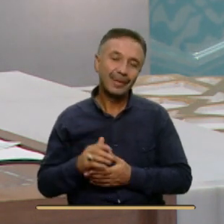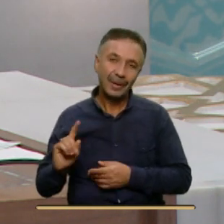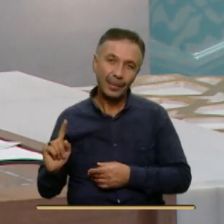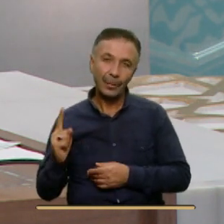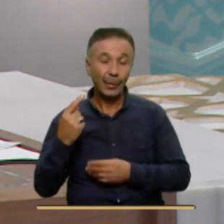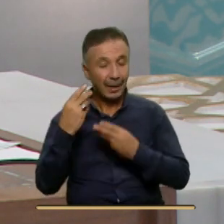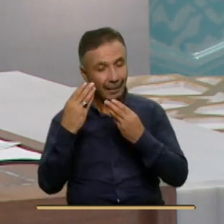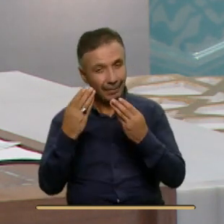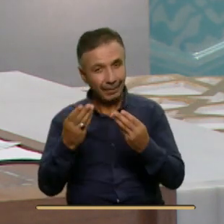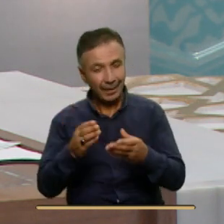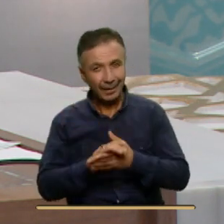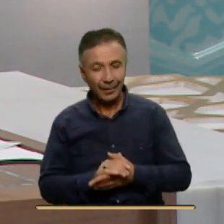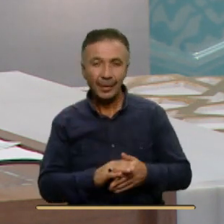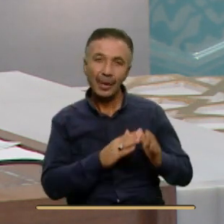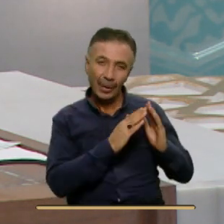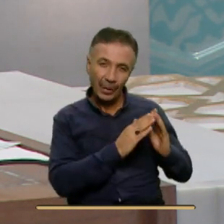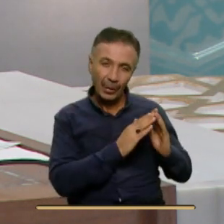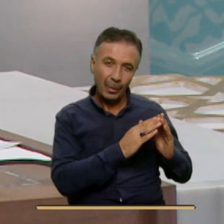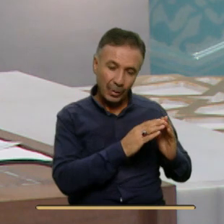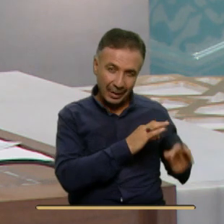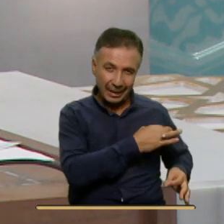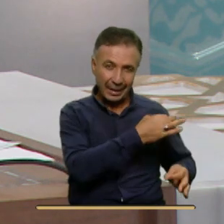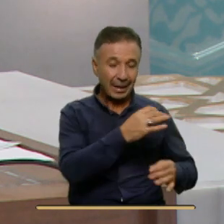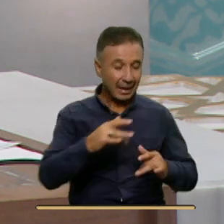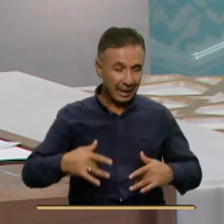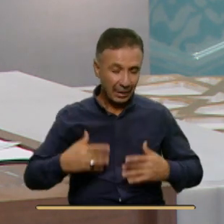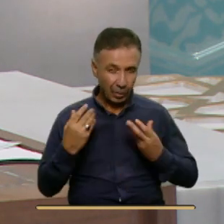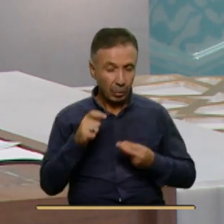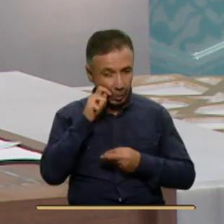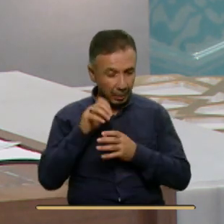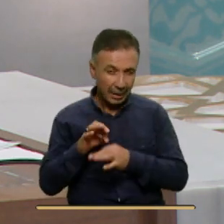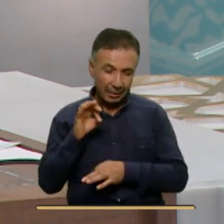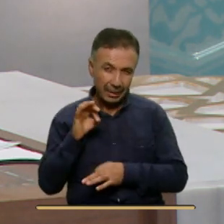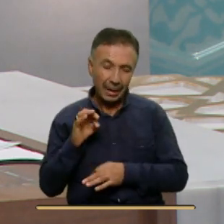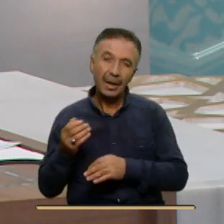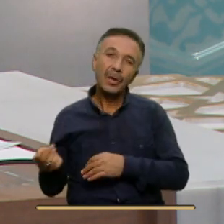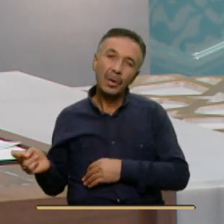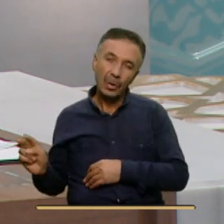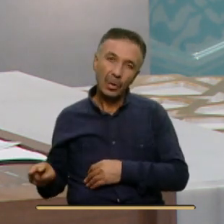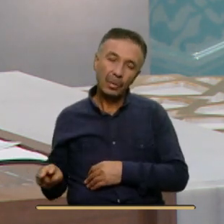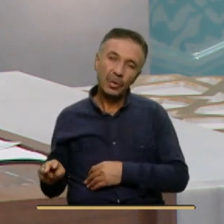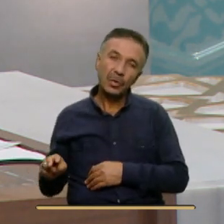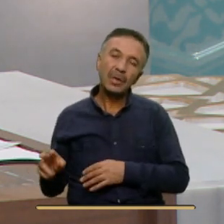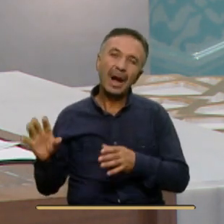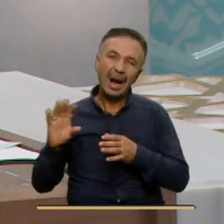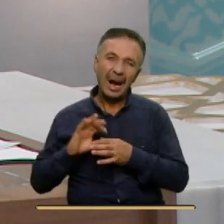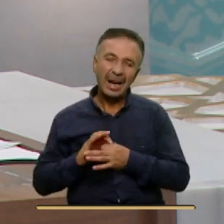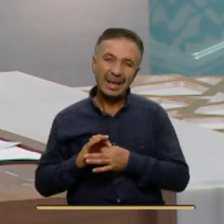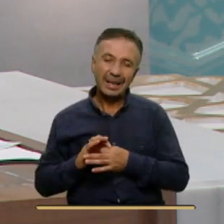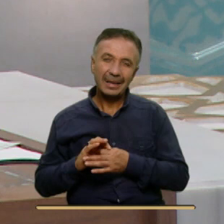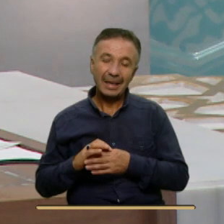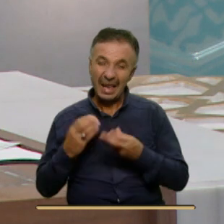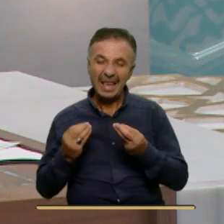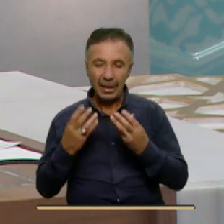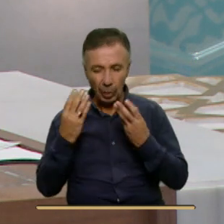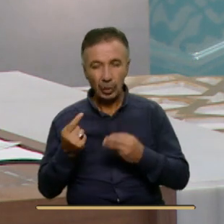veriyor. Komşuları razı olmuş, Müslüman bir kimse ölmüş, hakkında hüsnü şehadette